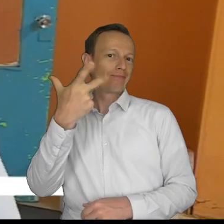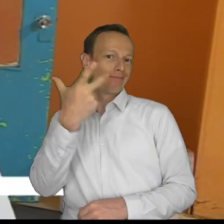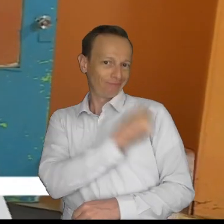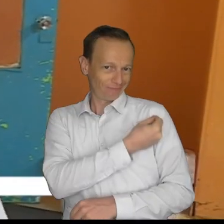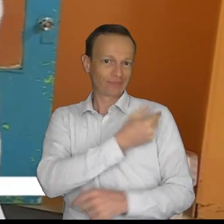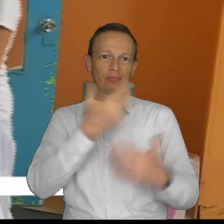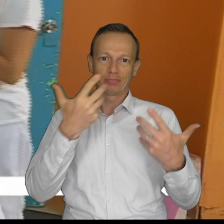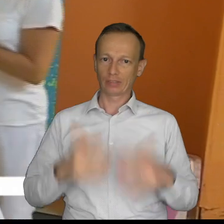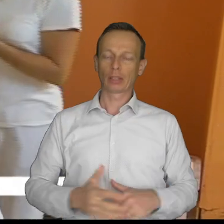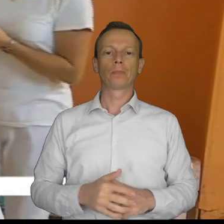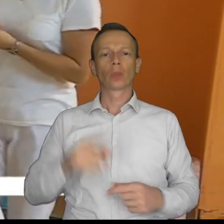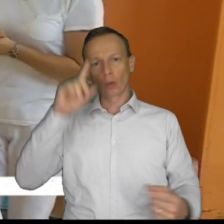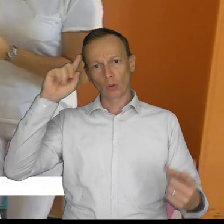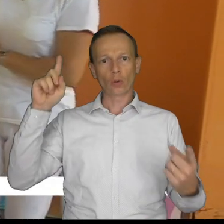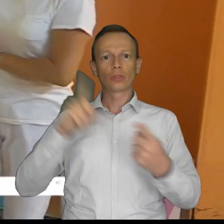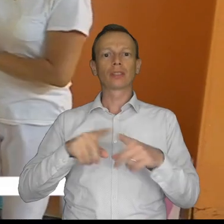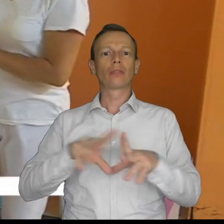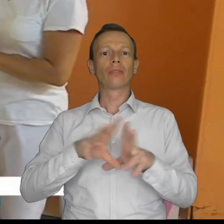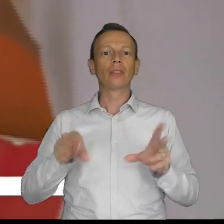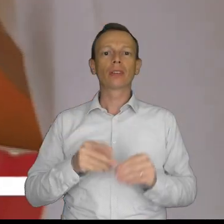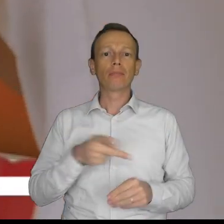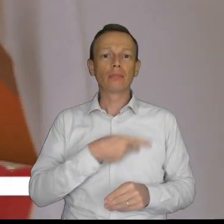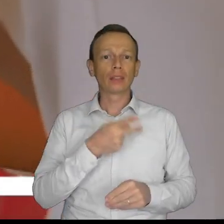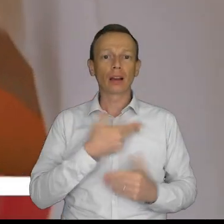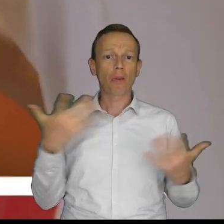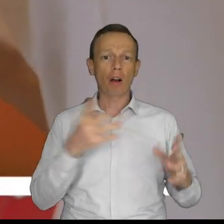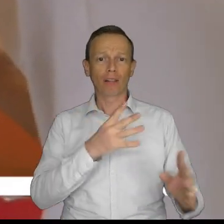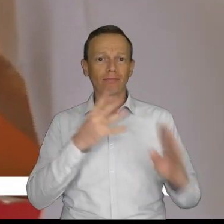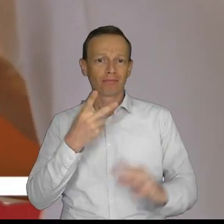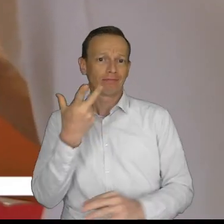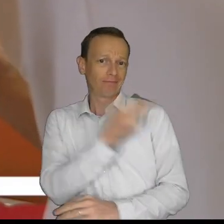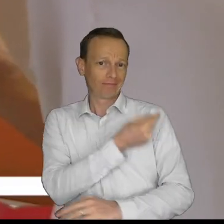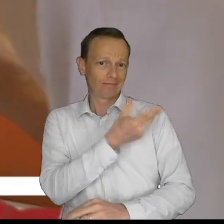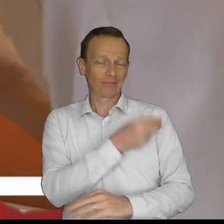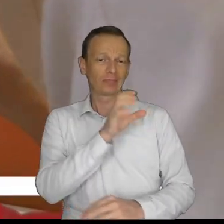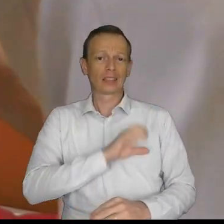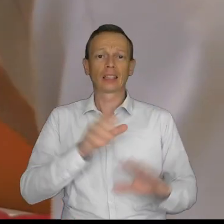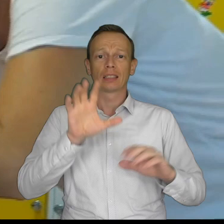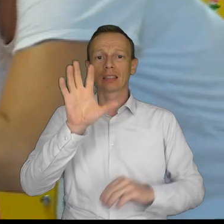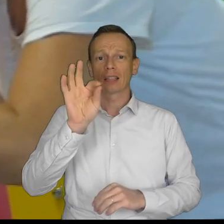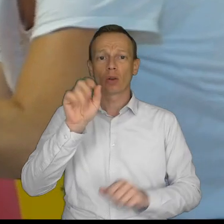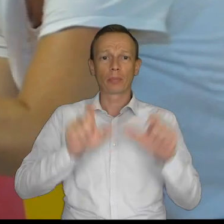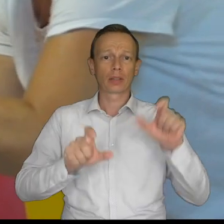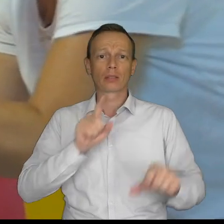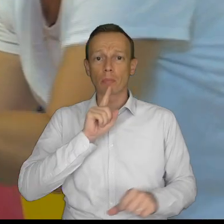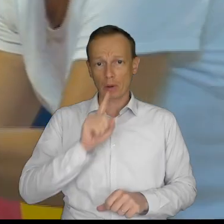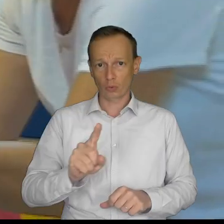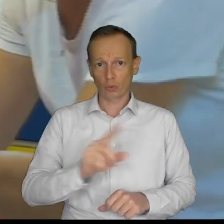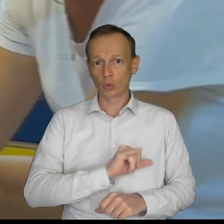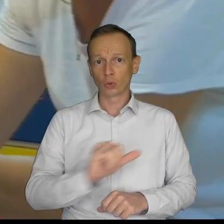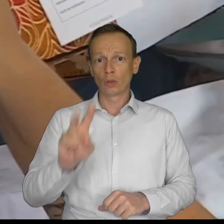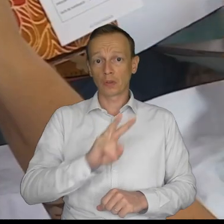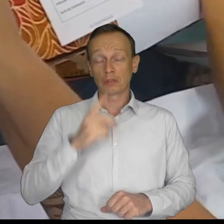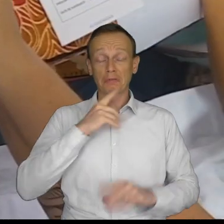dose de piqûre. Objectif de l'équipe médicale est de piquer au moins 50 personnes par jour